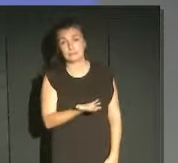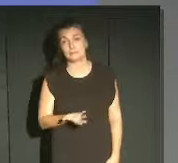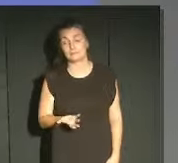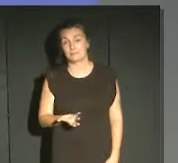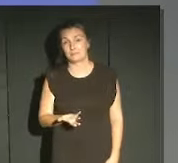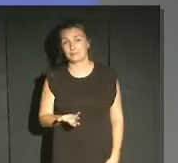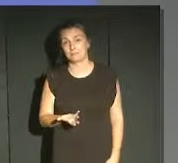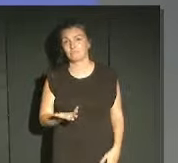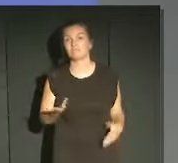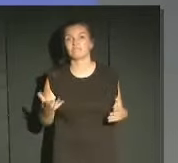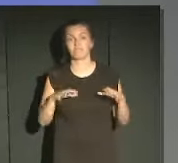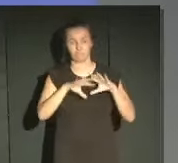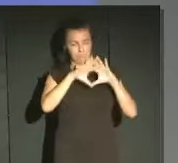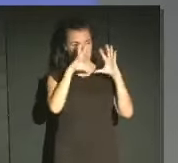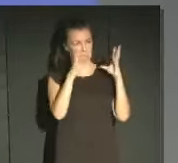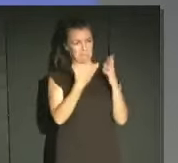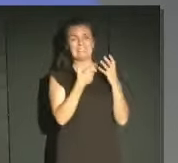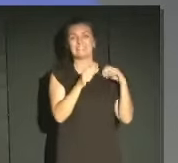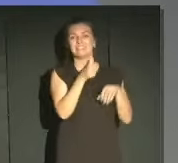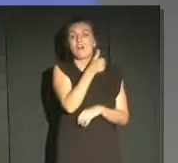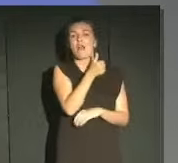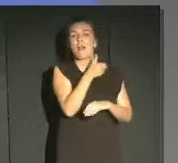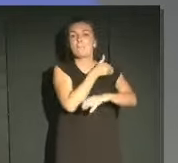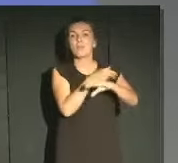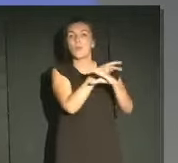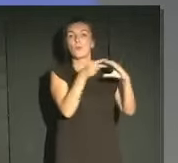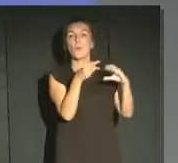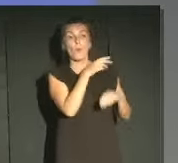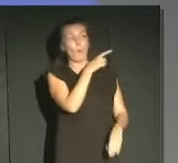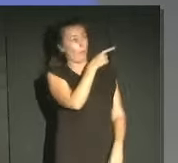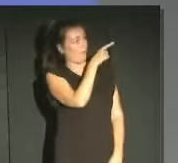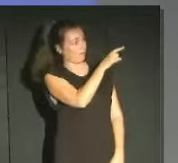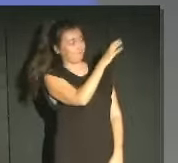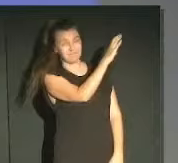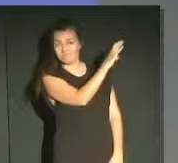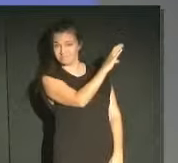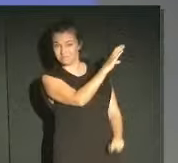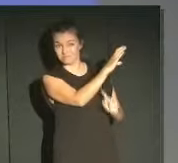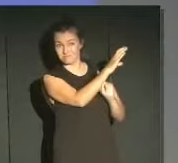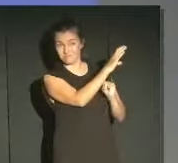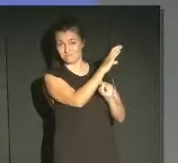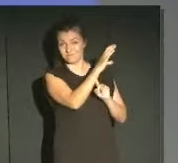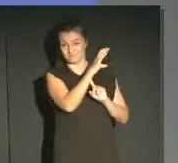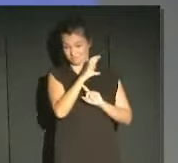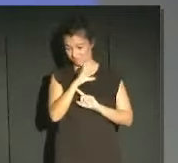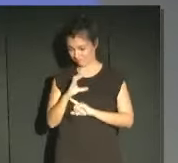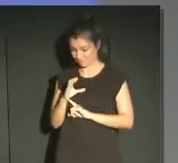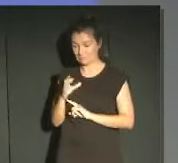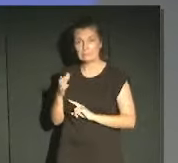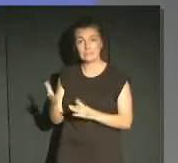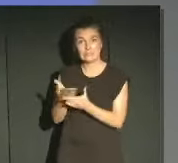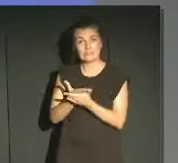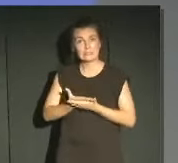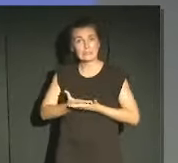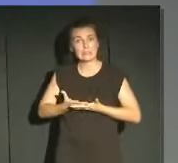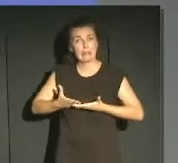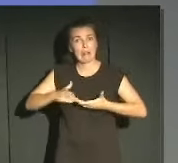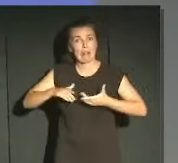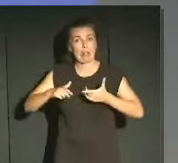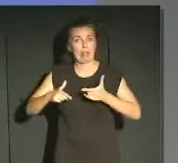donc ces 601 millions d'euros sont aussi susceptibles d'aggraver la